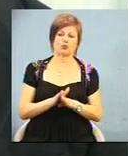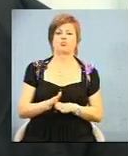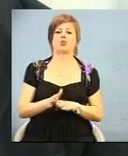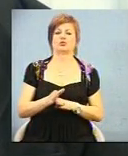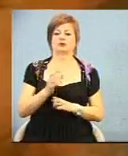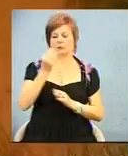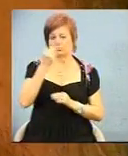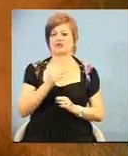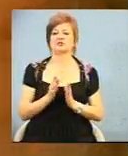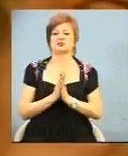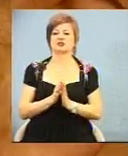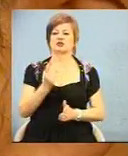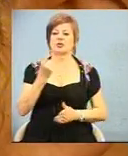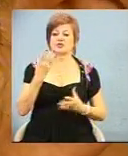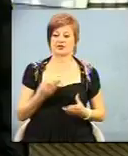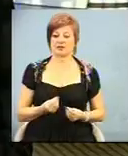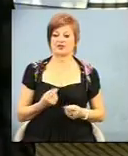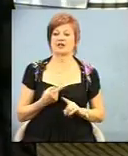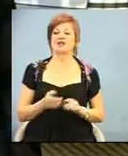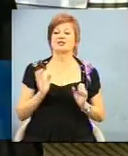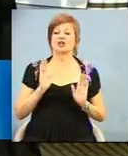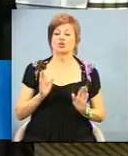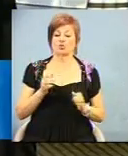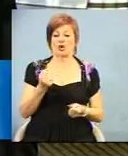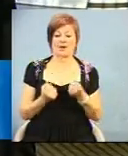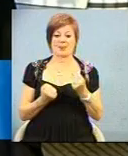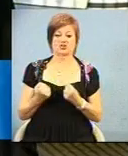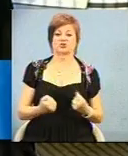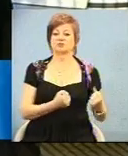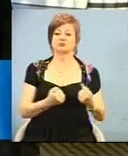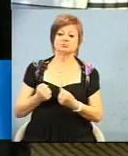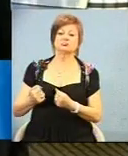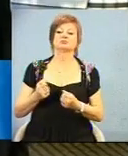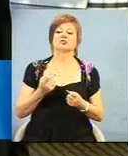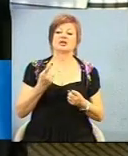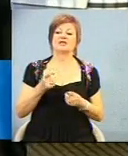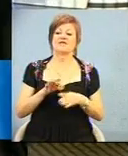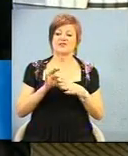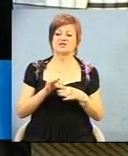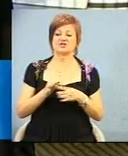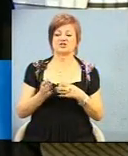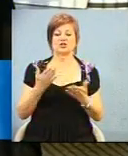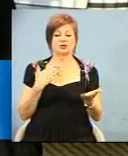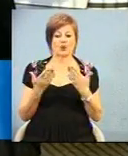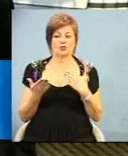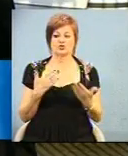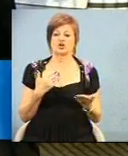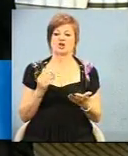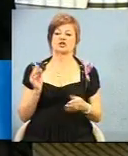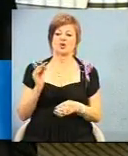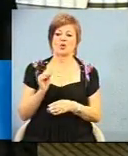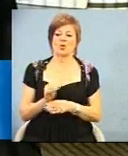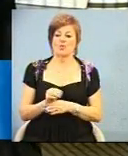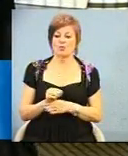бы на один день. Это не только синагога на Колосе, это дает возможности привести все культовые вещи, добавить